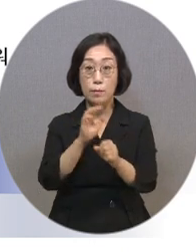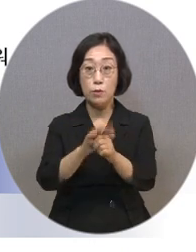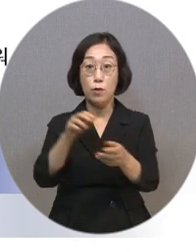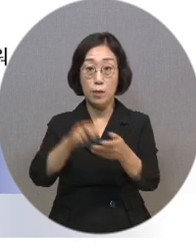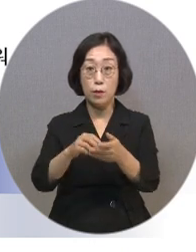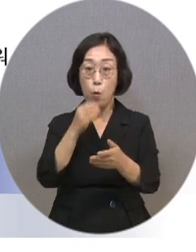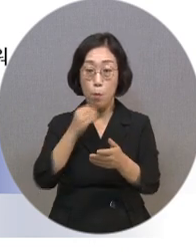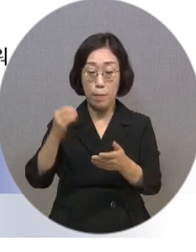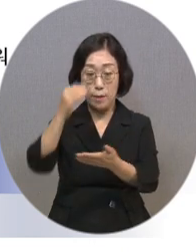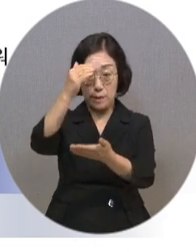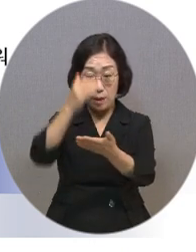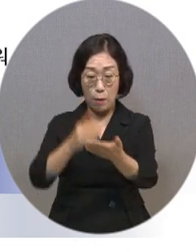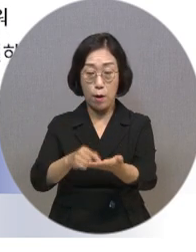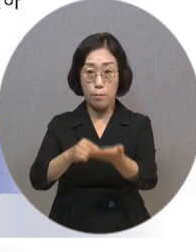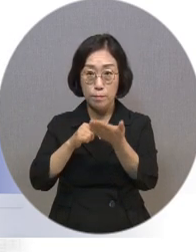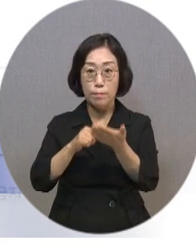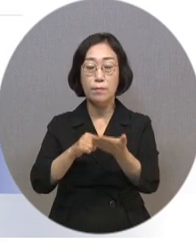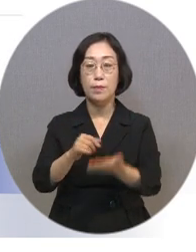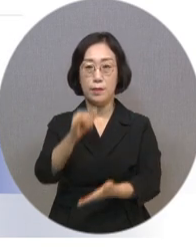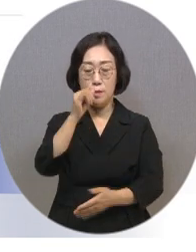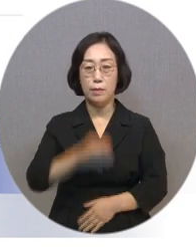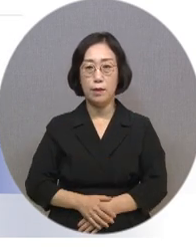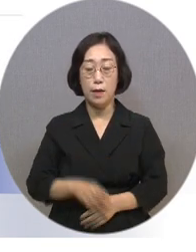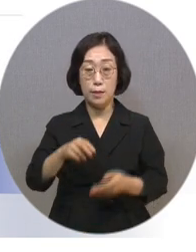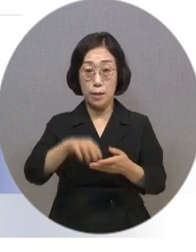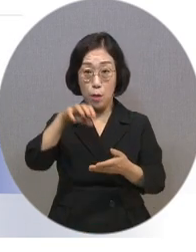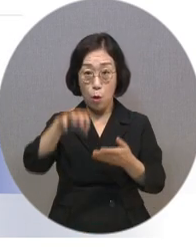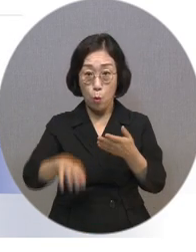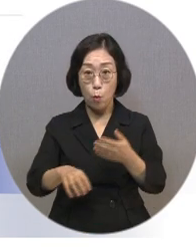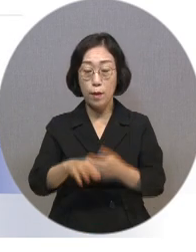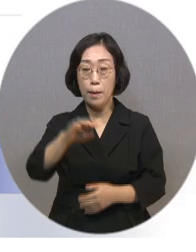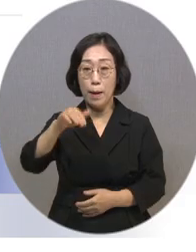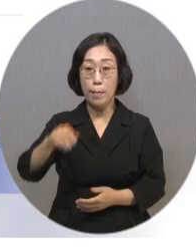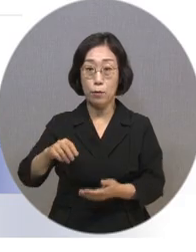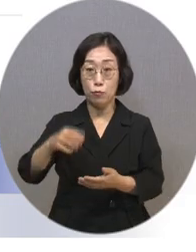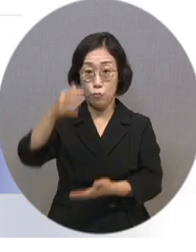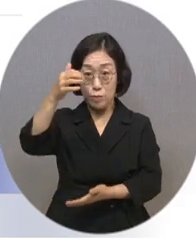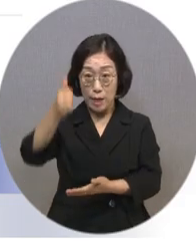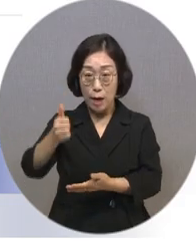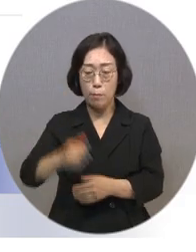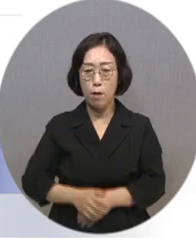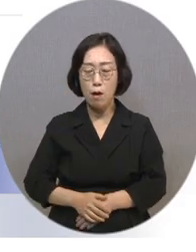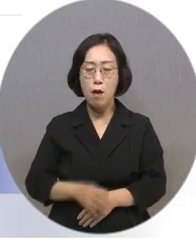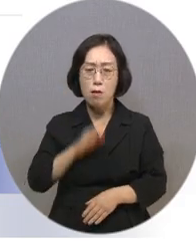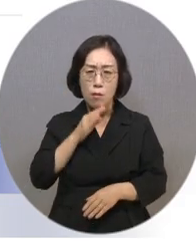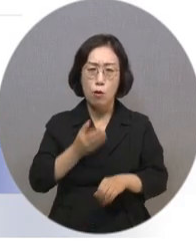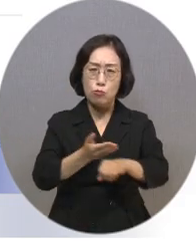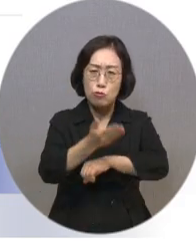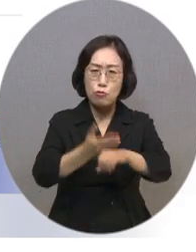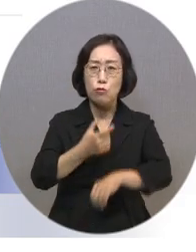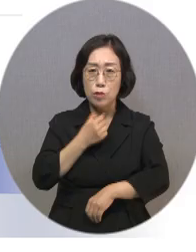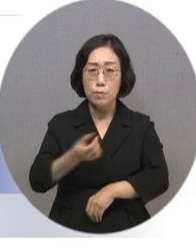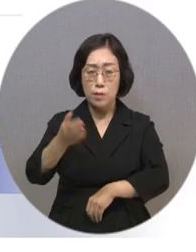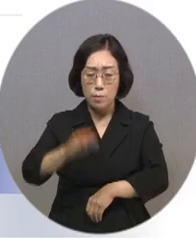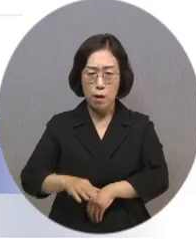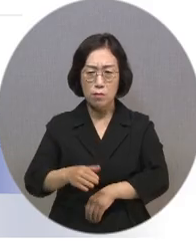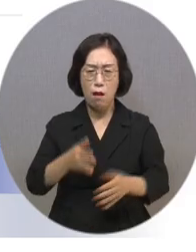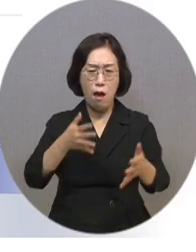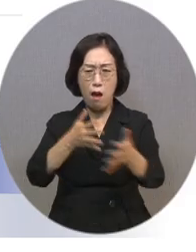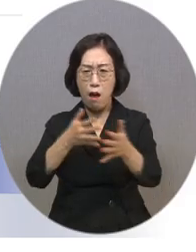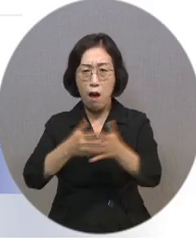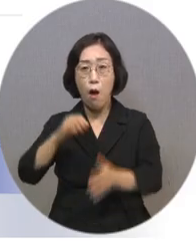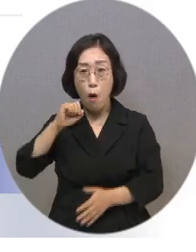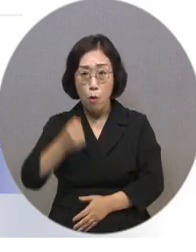홈페이지에서 확인할 수 있습니다 센터 박마루 이사장은 수출을 통해 팔로를 확대하고 싶어도 기회를 만들기